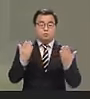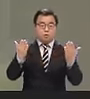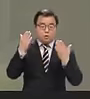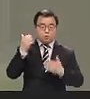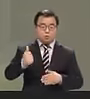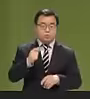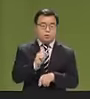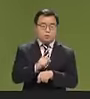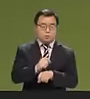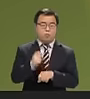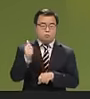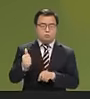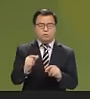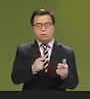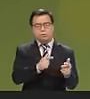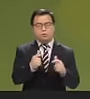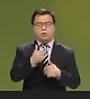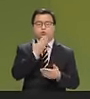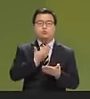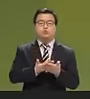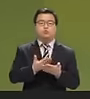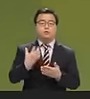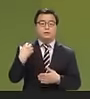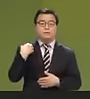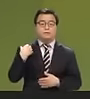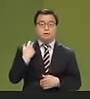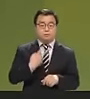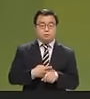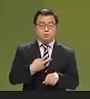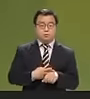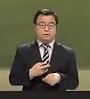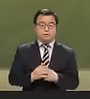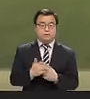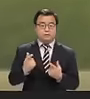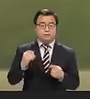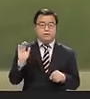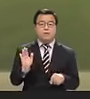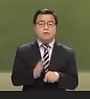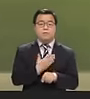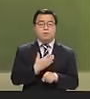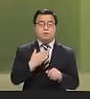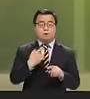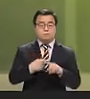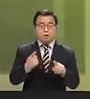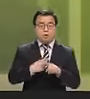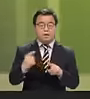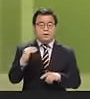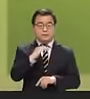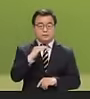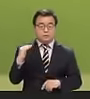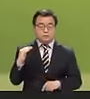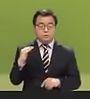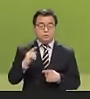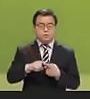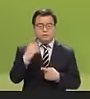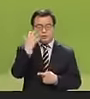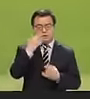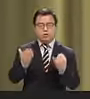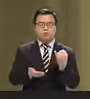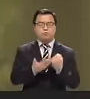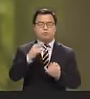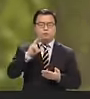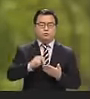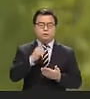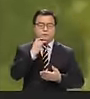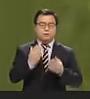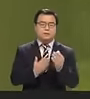보직 교사들이었습니다. 문제는 이런 비정상적인 인사평가 체계가 성추행과 성희롱만 일으키는 게 아니라는